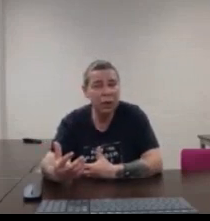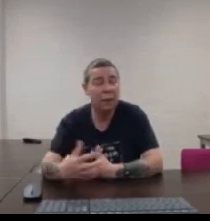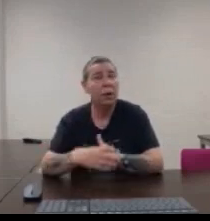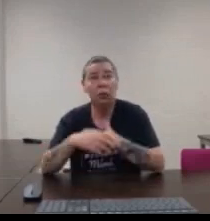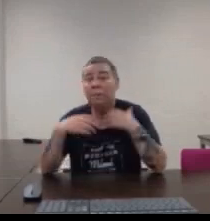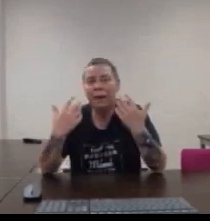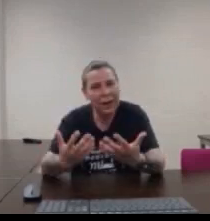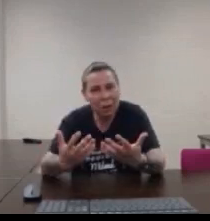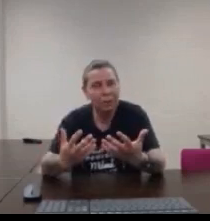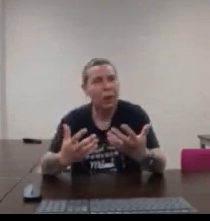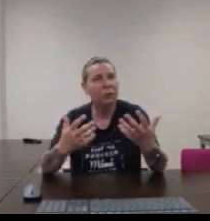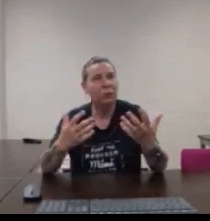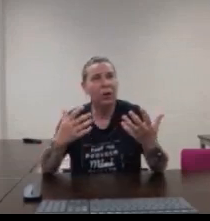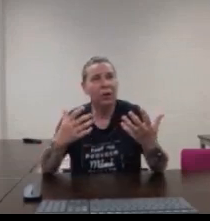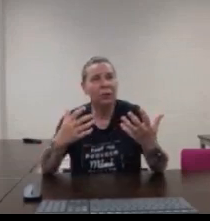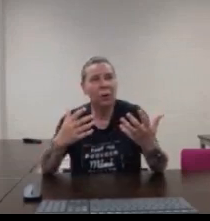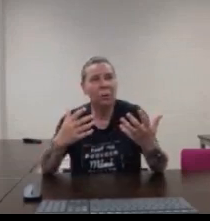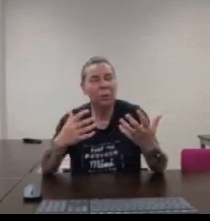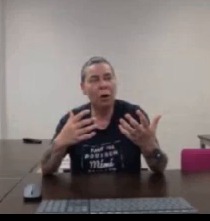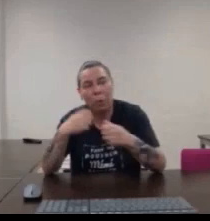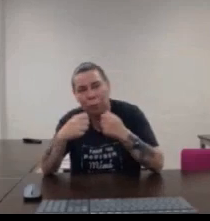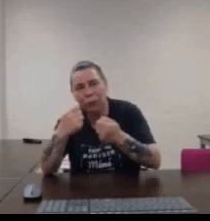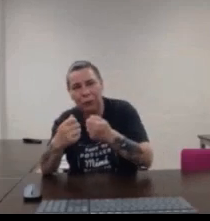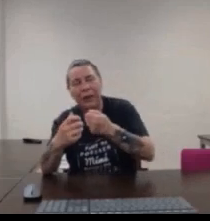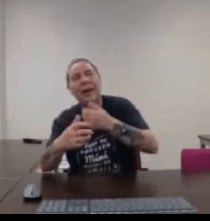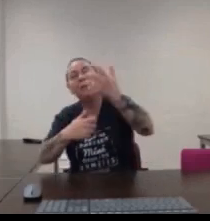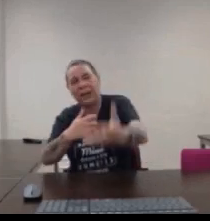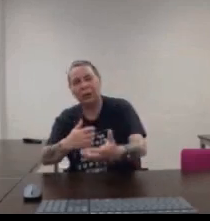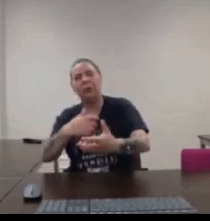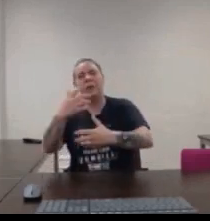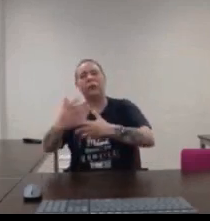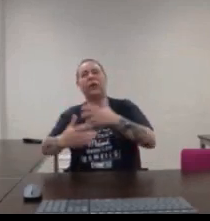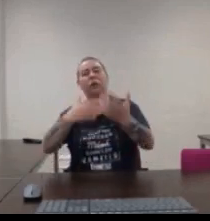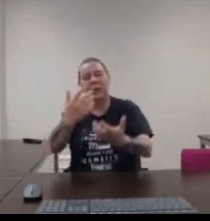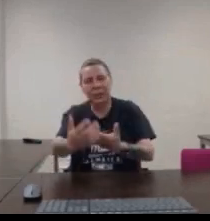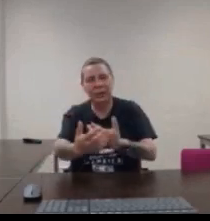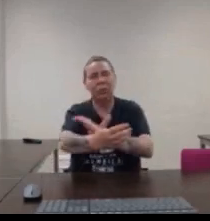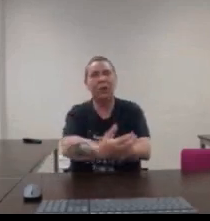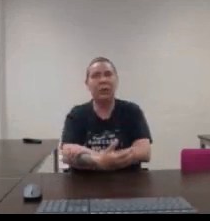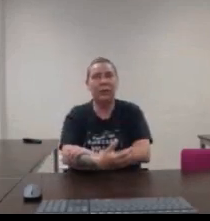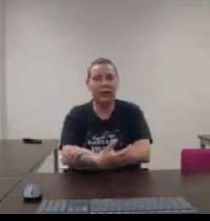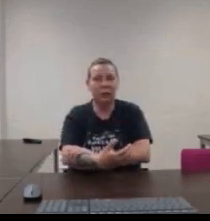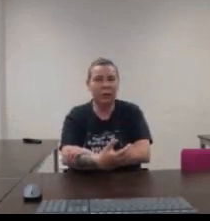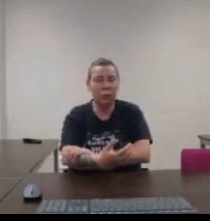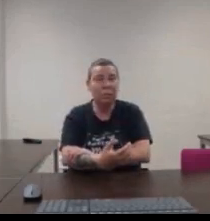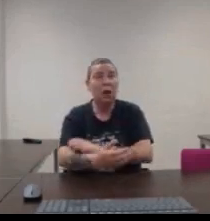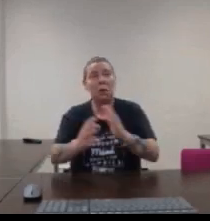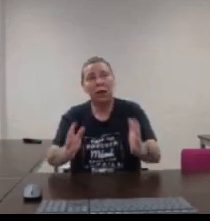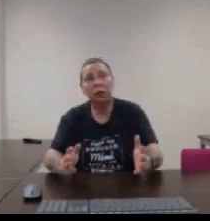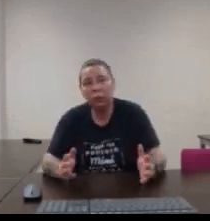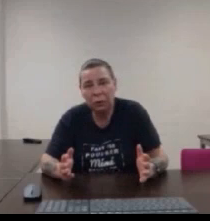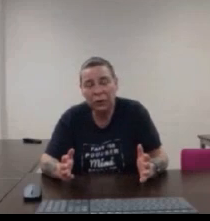problématiques articulaires, donc fatalement vont être un facteur supplémentaire de sollicitation au niveau des